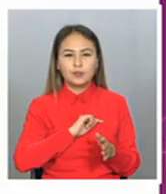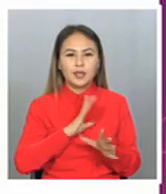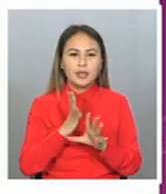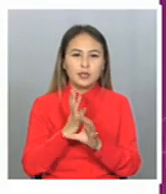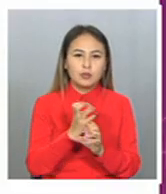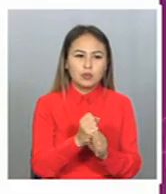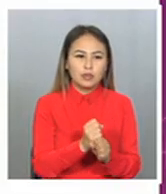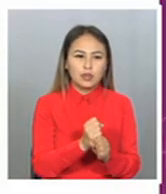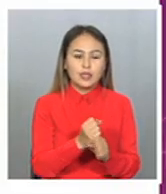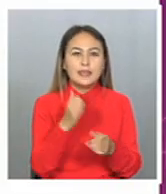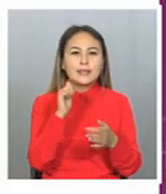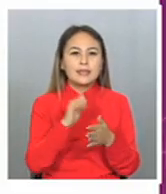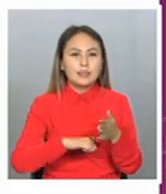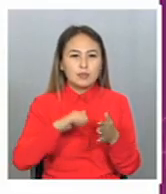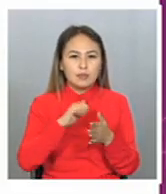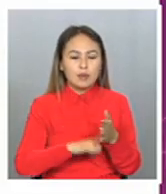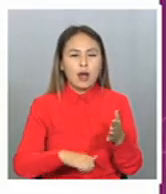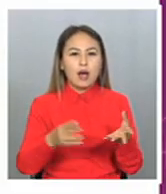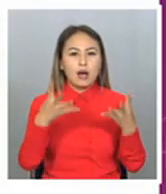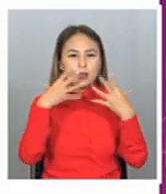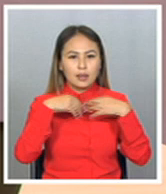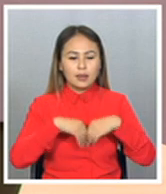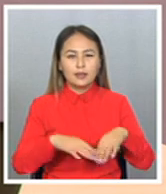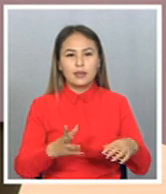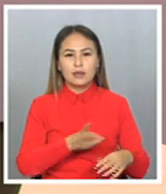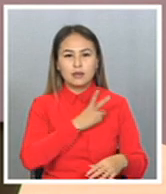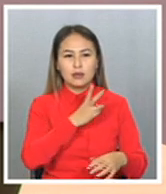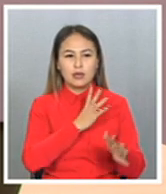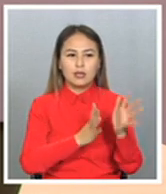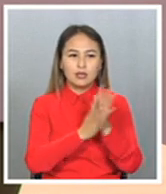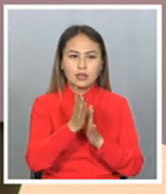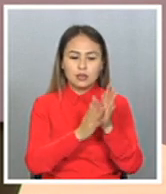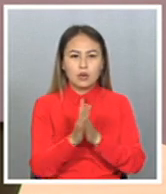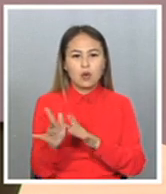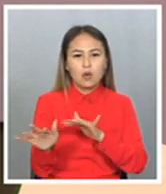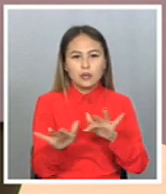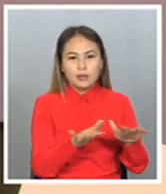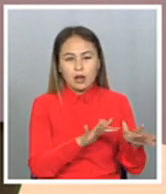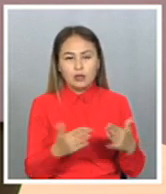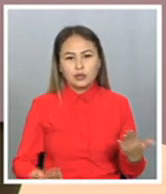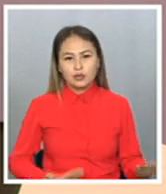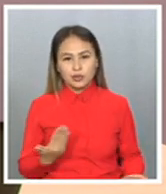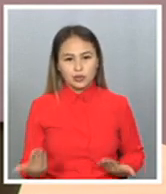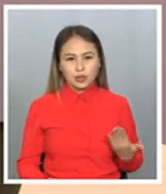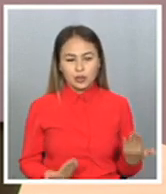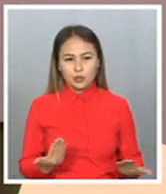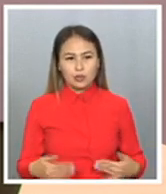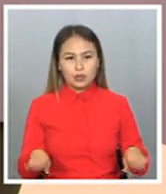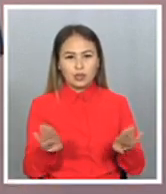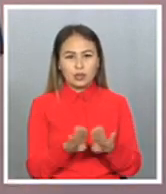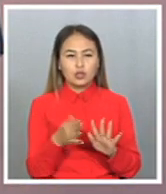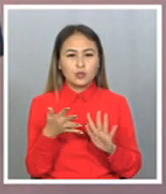отырады. Себебі алған энергиясын қозғалу, тіршілік ету әрекеттеріне